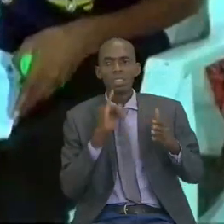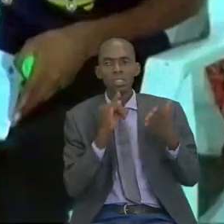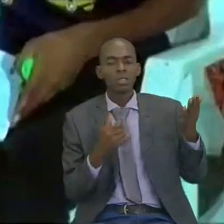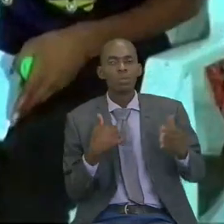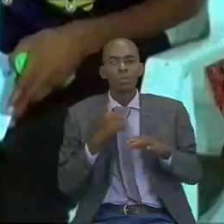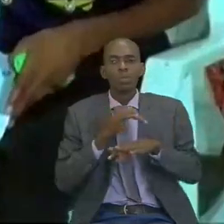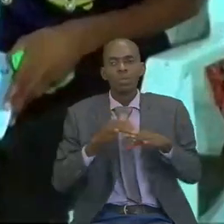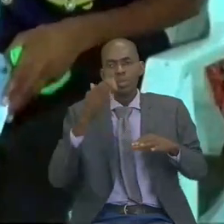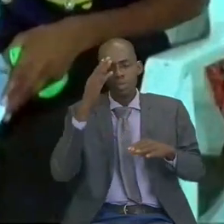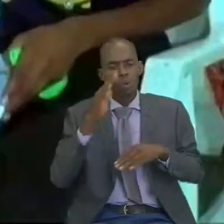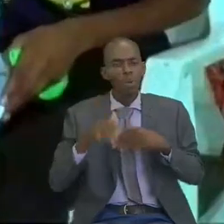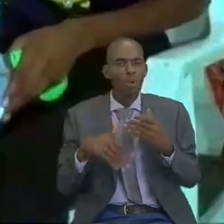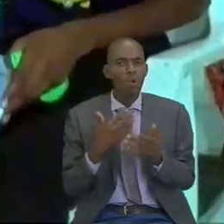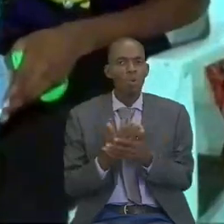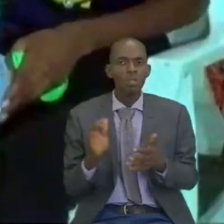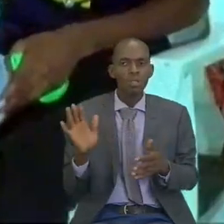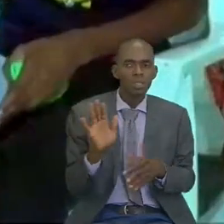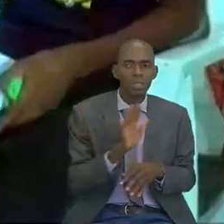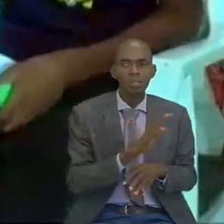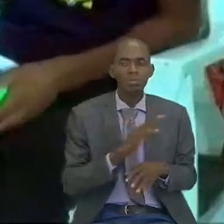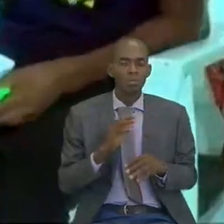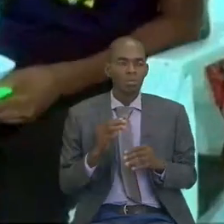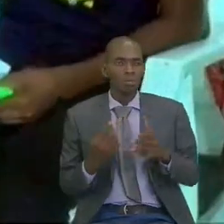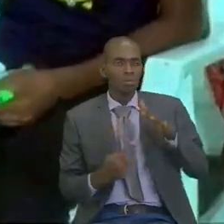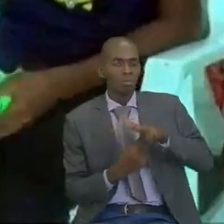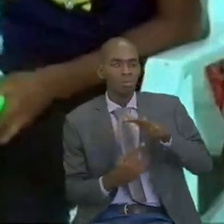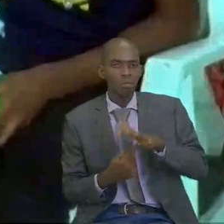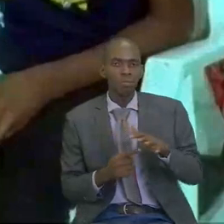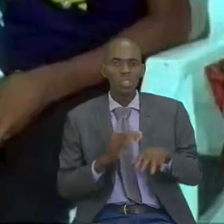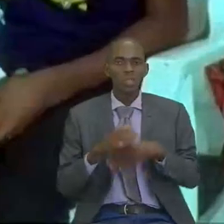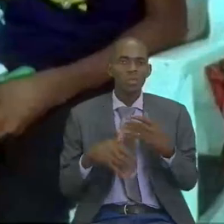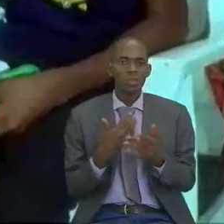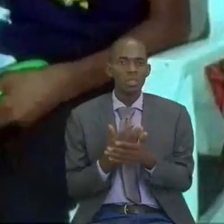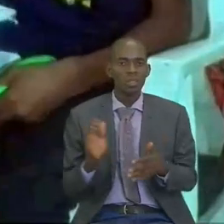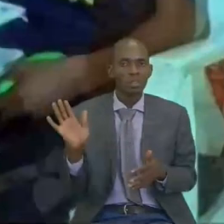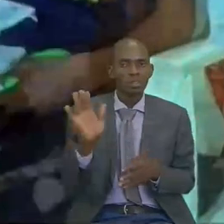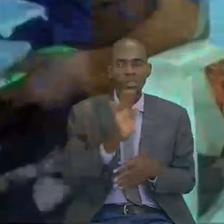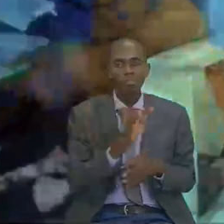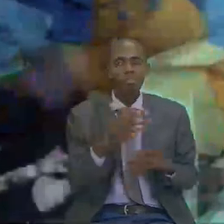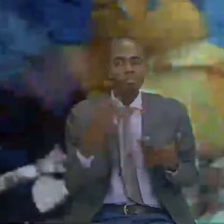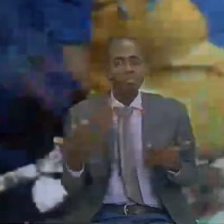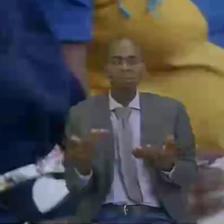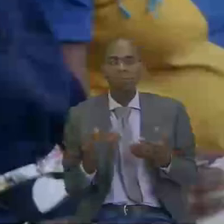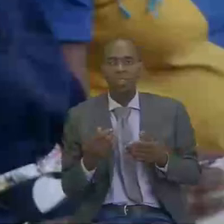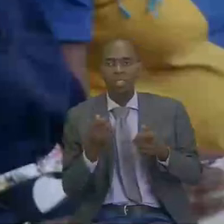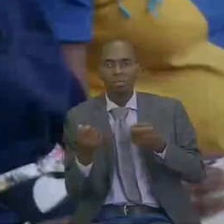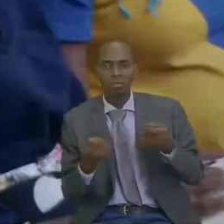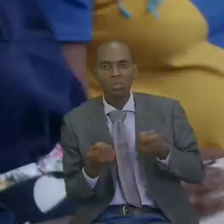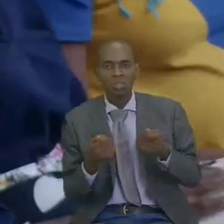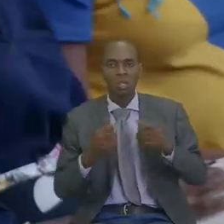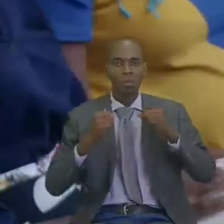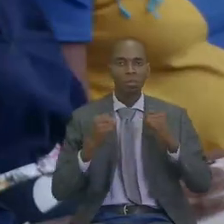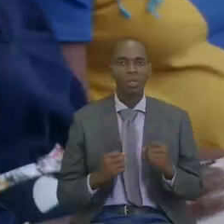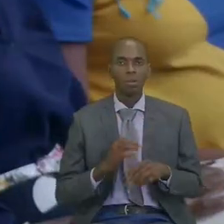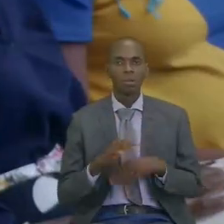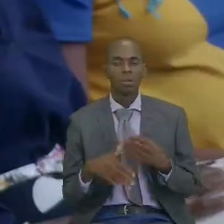que toute leur activité, toute leur popularité, toute leur prouesse et tout leur pouvoir et